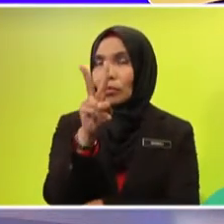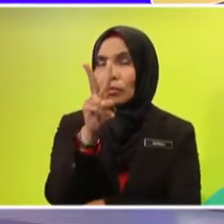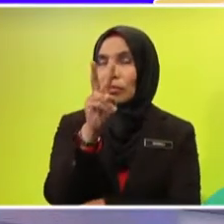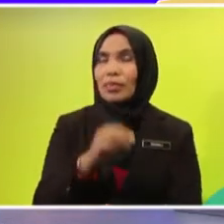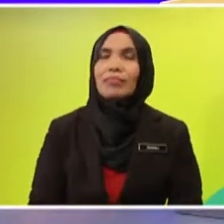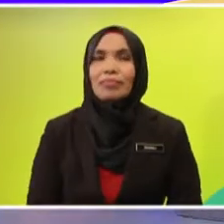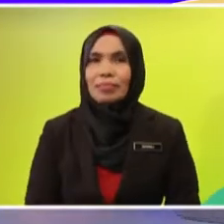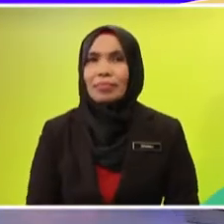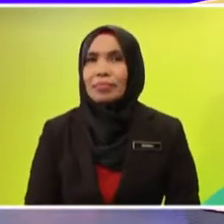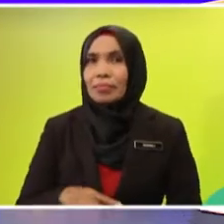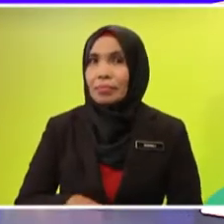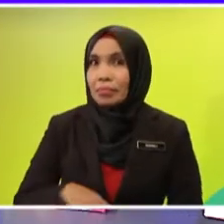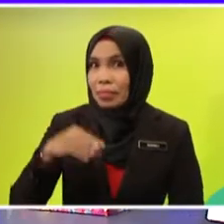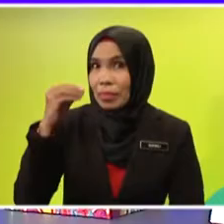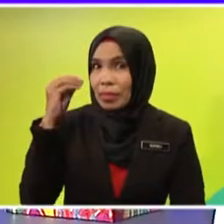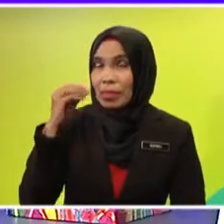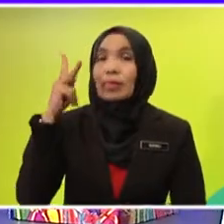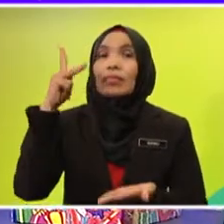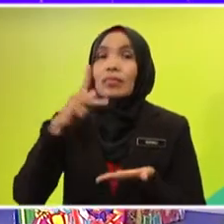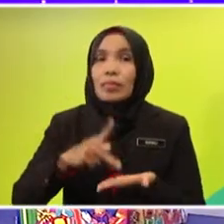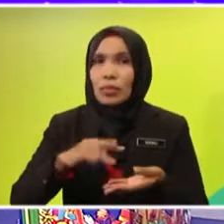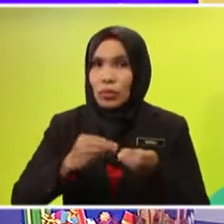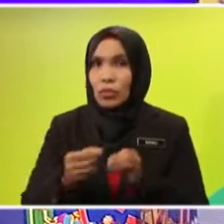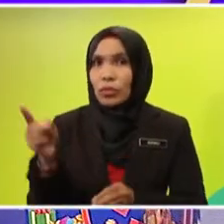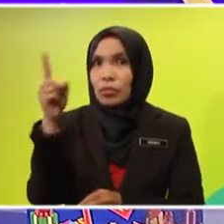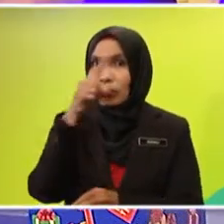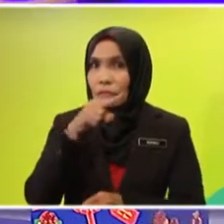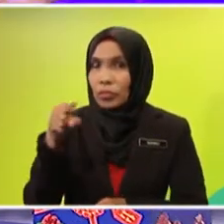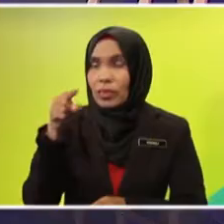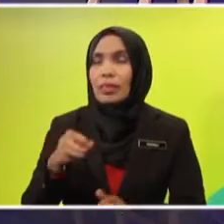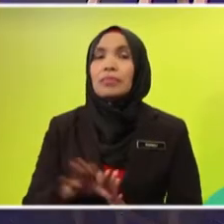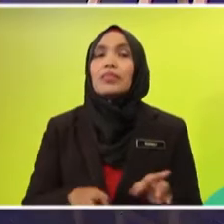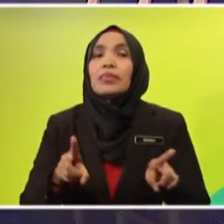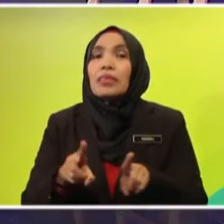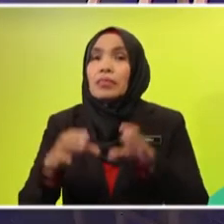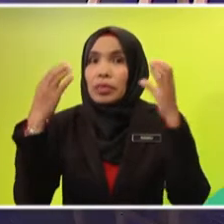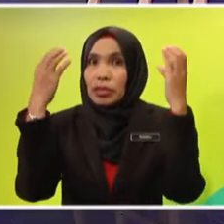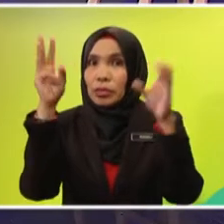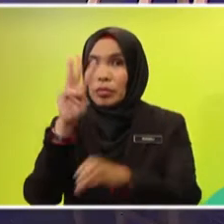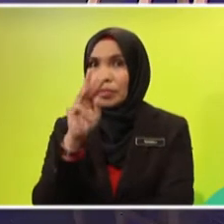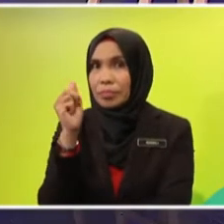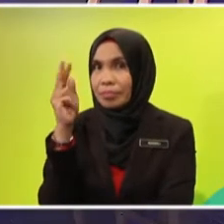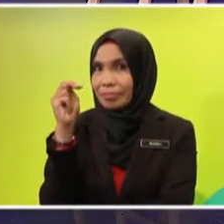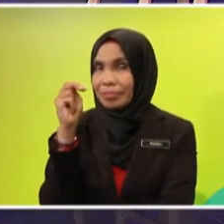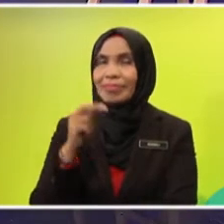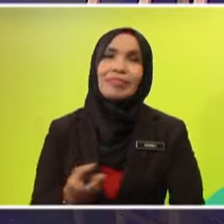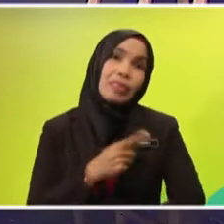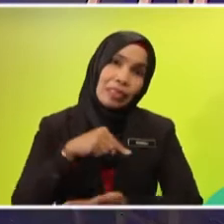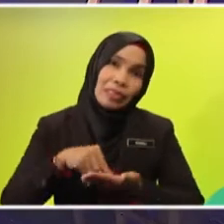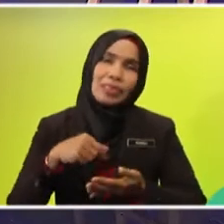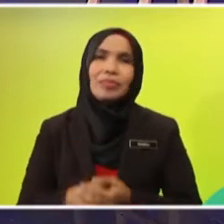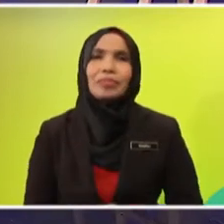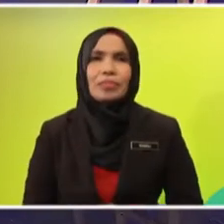khas yang kita sedang mengenali nomor bulat bersama dengan jagoan hari ini jadi saya untuk segmen ini kalau tadi kita udah